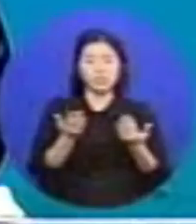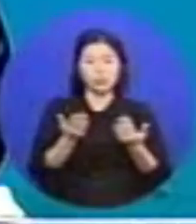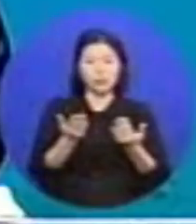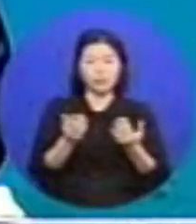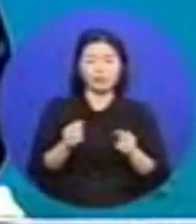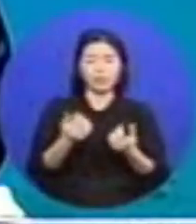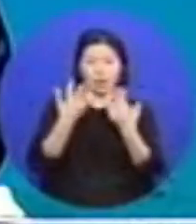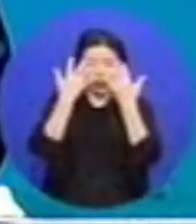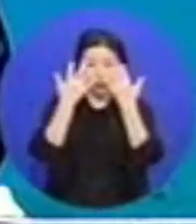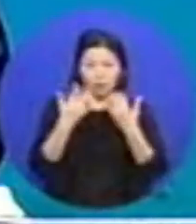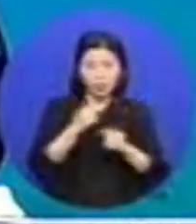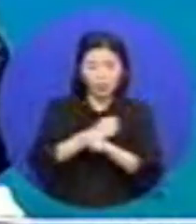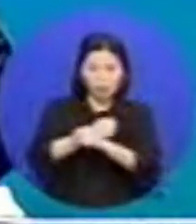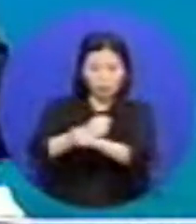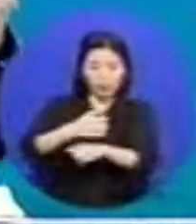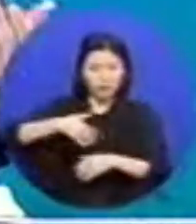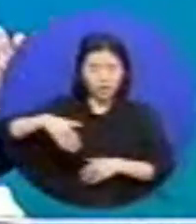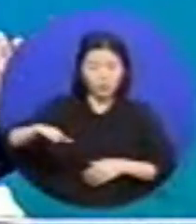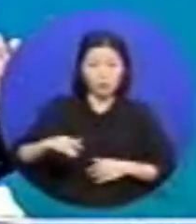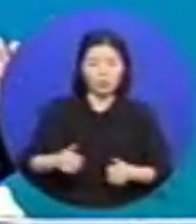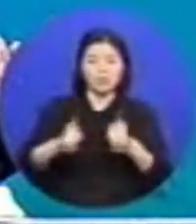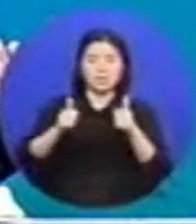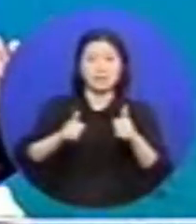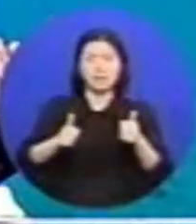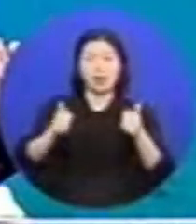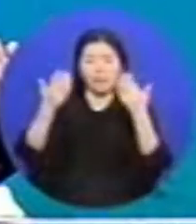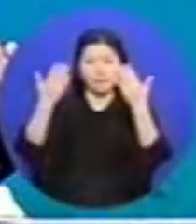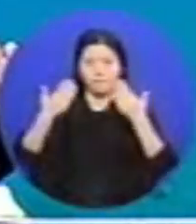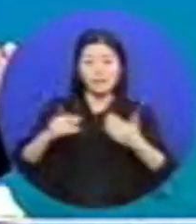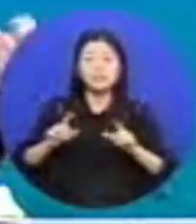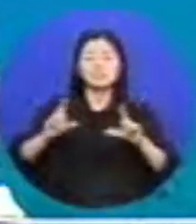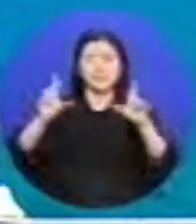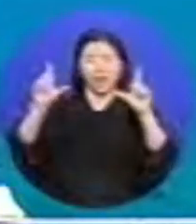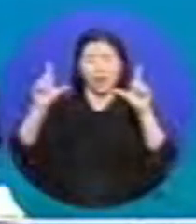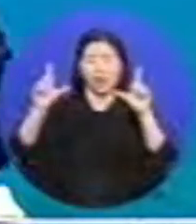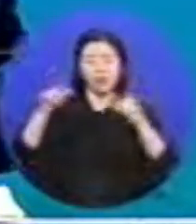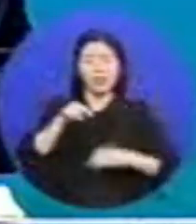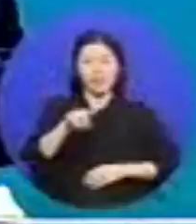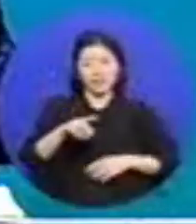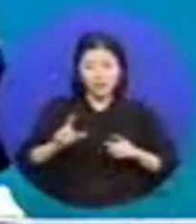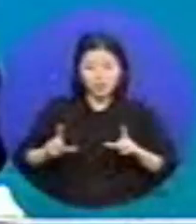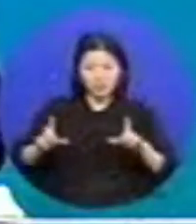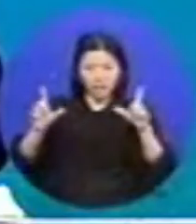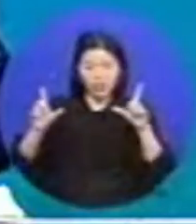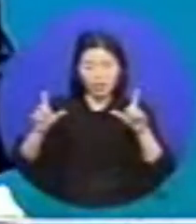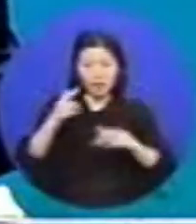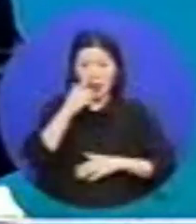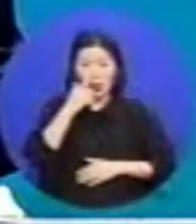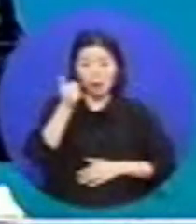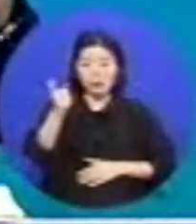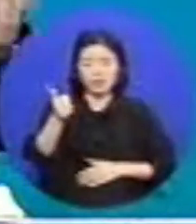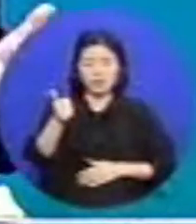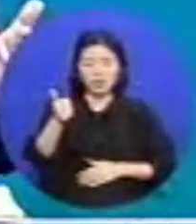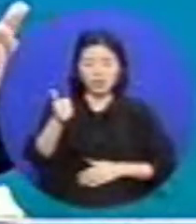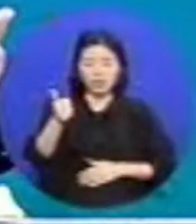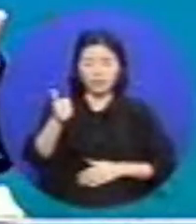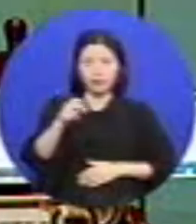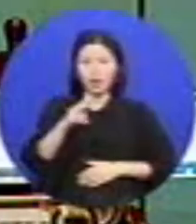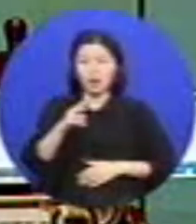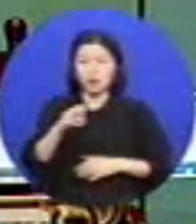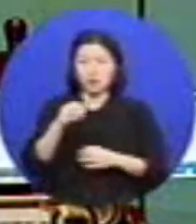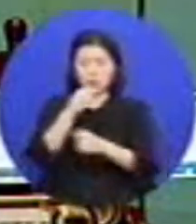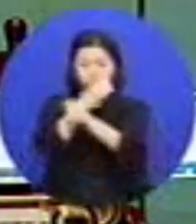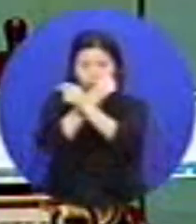구치소에 들어가게 되고 그리고 이제 재판을 받게 되는 날입니다. 그날 아버지가 정말 실형을 살게